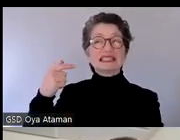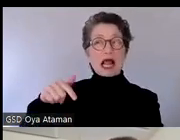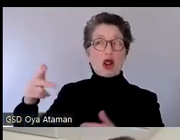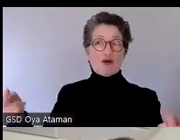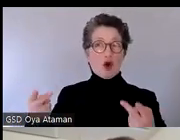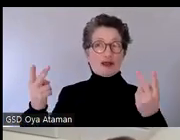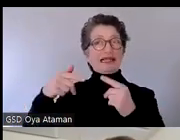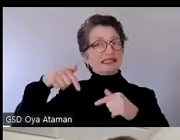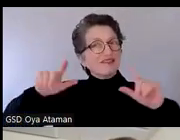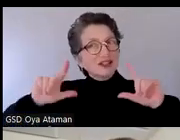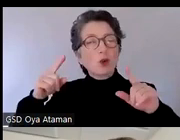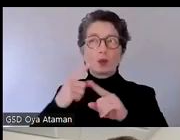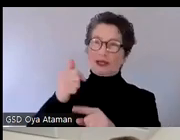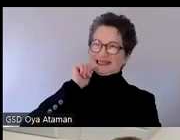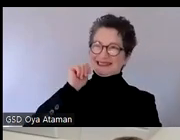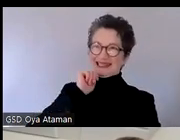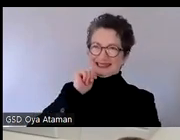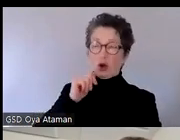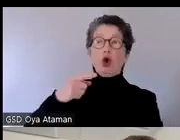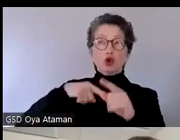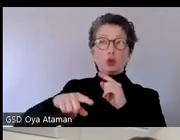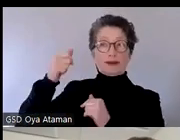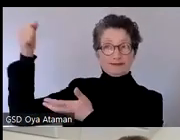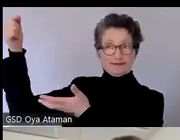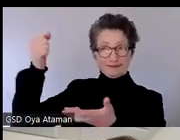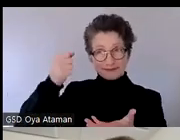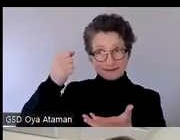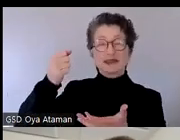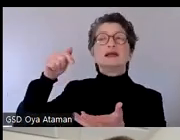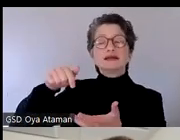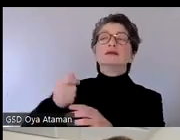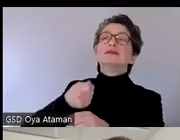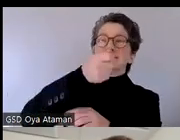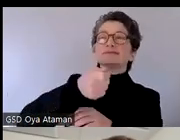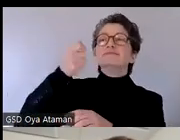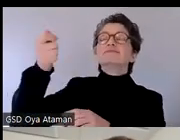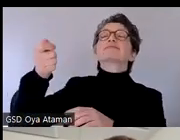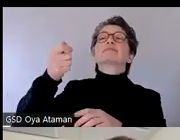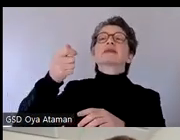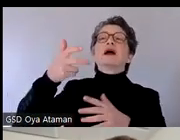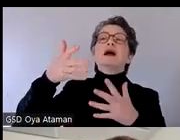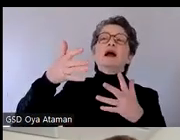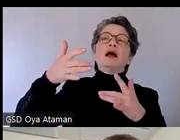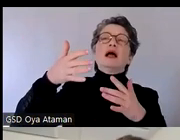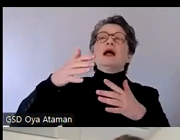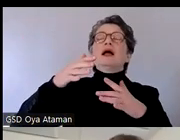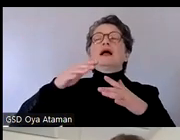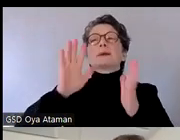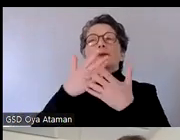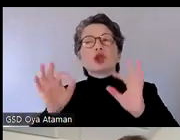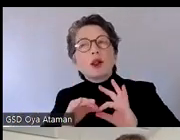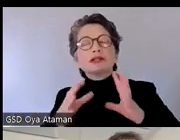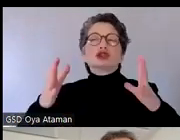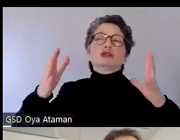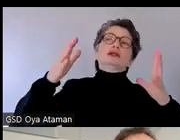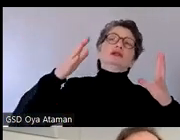auch gestern durch die Finanzierung von Gebärdensprach- und Schriftdolmetschung. Und gestern auch sogar für